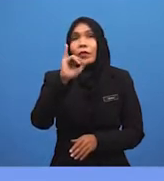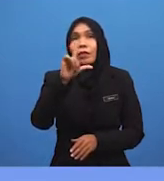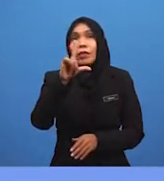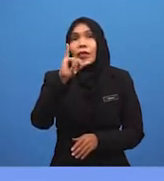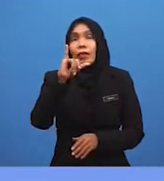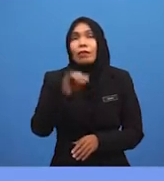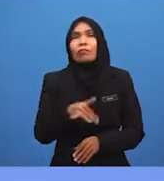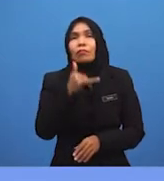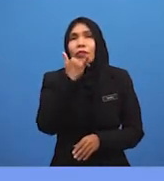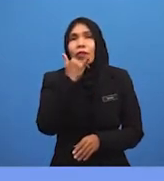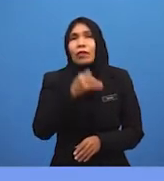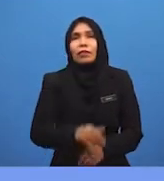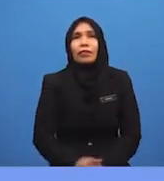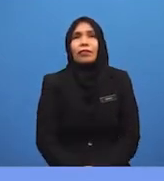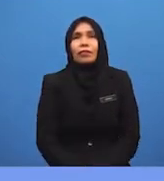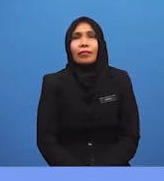Jawapannya salah.